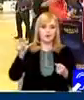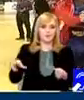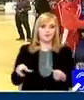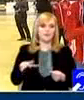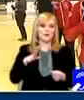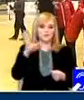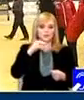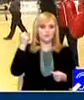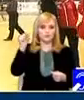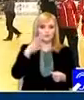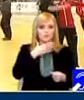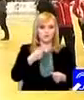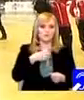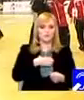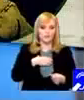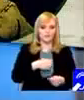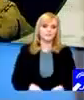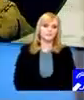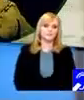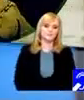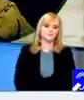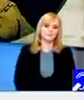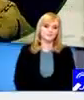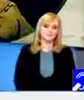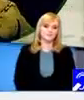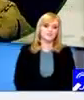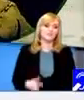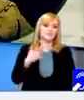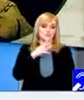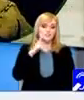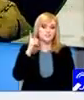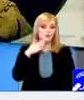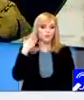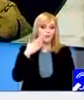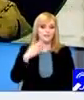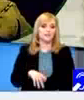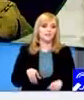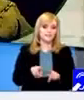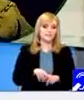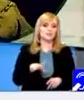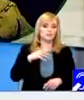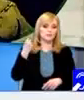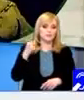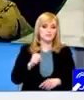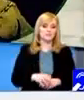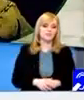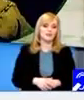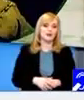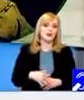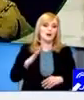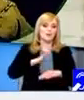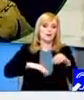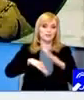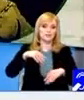reușit o victorie frumoasă și foarte importantă. Și Naționala de Tineret a României s-a calificat la Campionatul Mondial de Handbal.